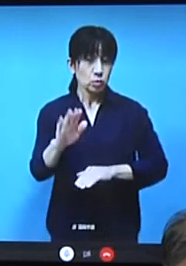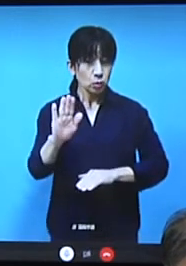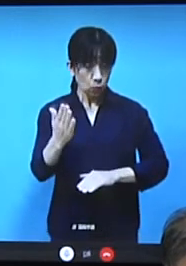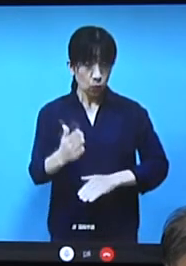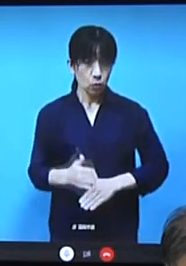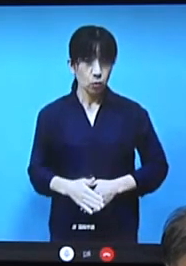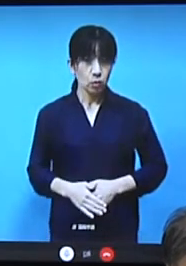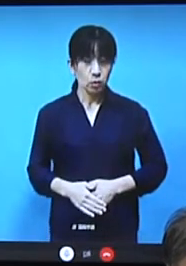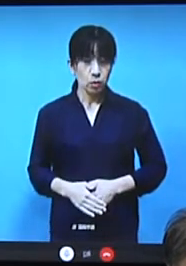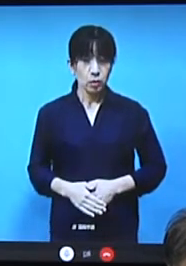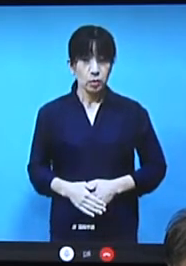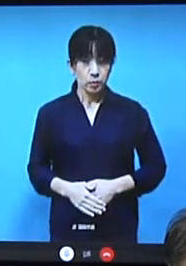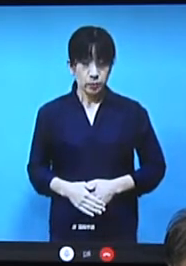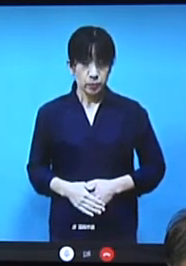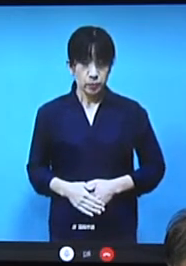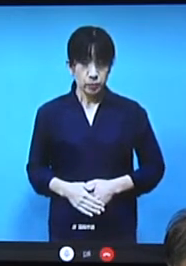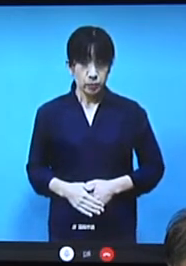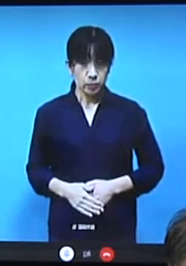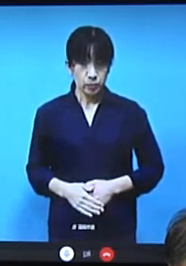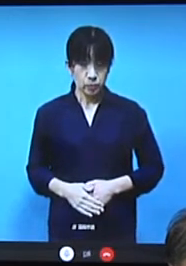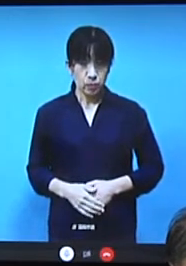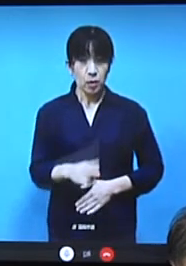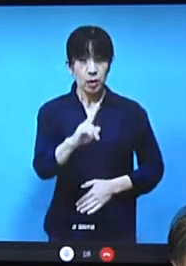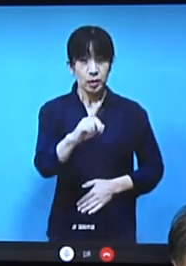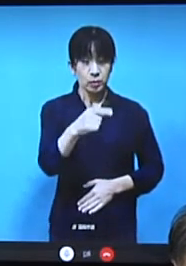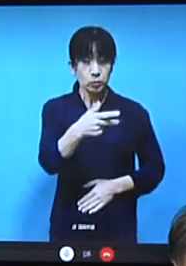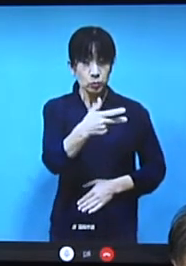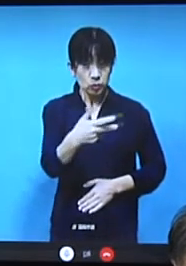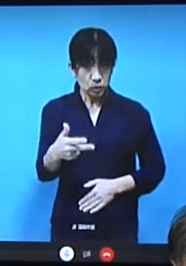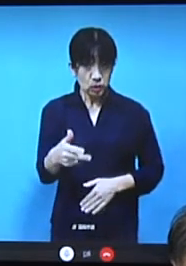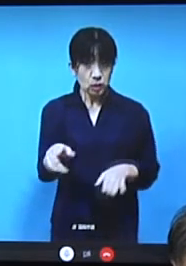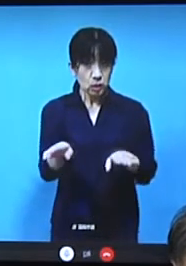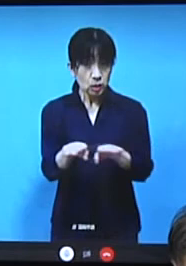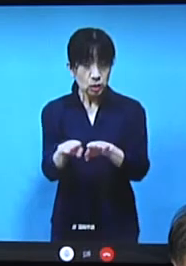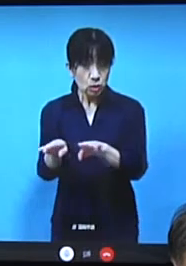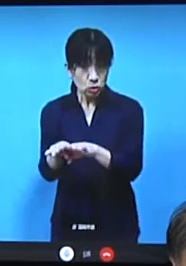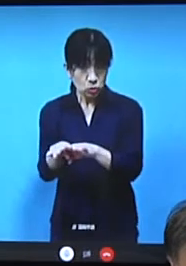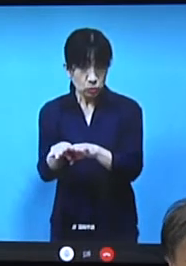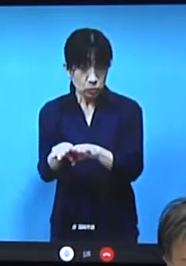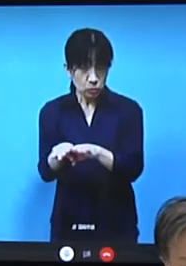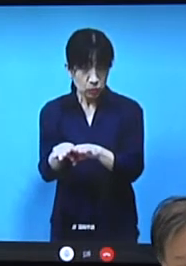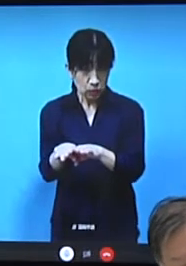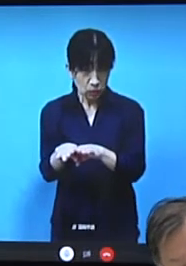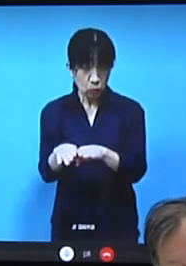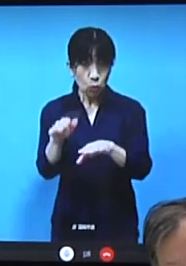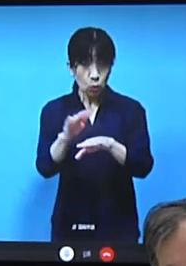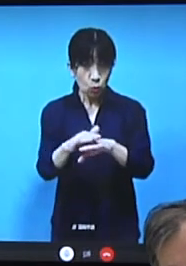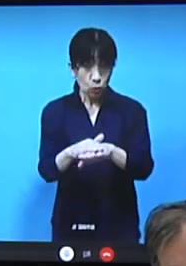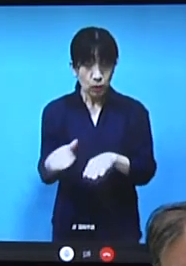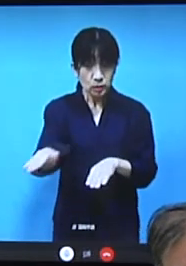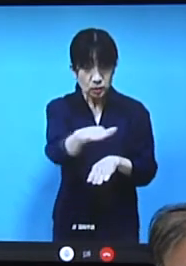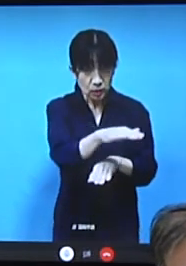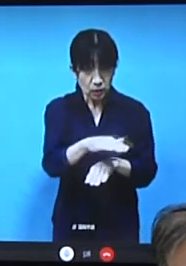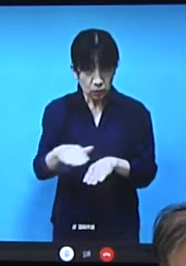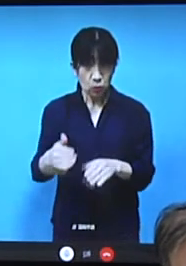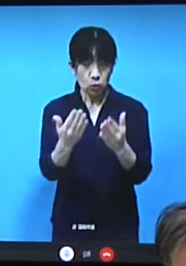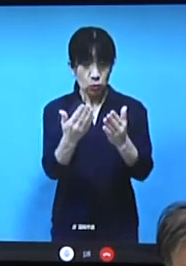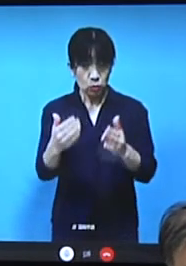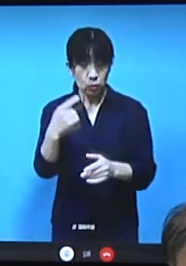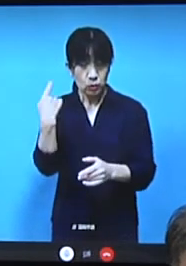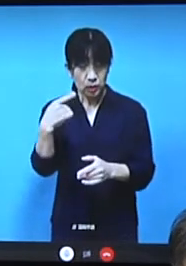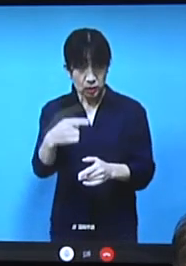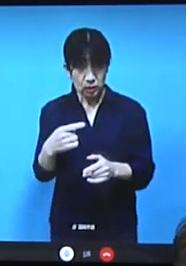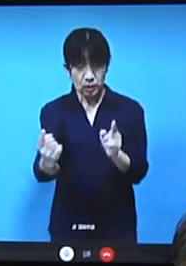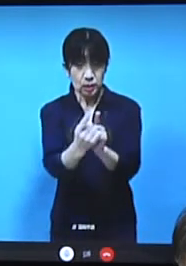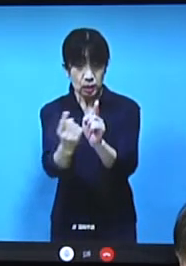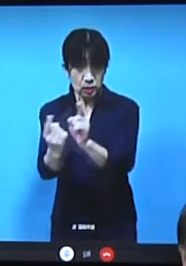応虚心にお伺いしますと、臨時休業措置っていうのは全校児童っていう、全校児童教職員を対象にっていう